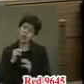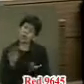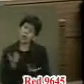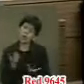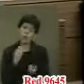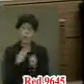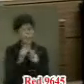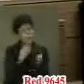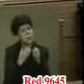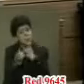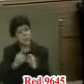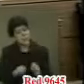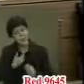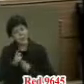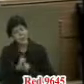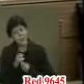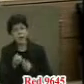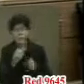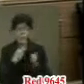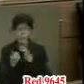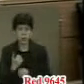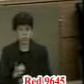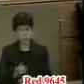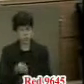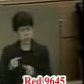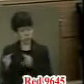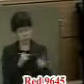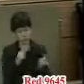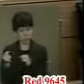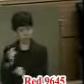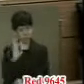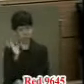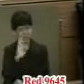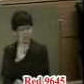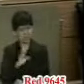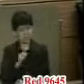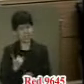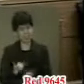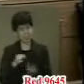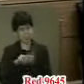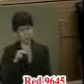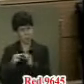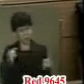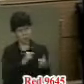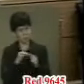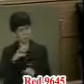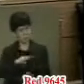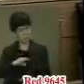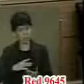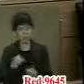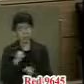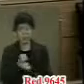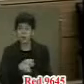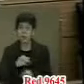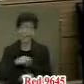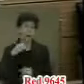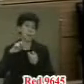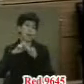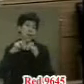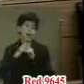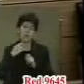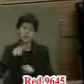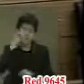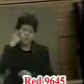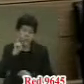ห่งนี้แสดงความคิดเห็นนะไม่ใช่มาการโต้วาทีท่านนายกกำลังโต้วาทีกับสภาแห่งนี้นะครับซึ่งจะไม่เกิดปัญหาใด